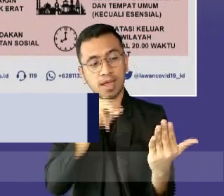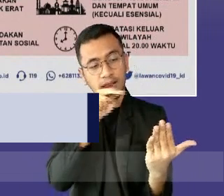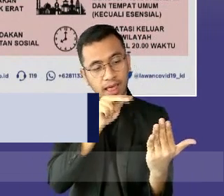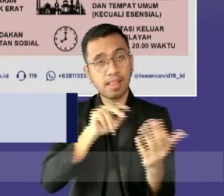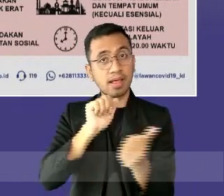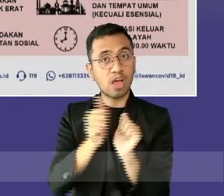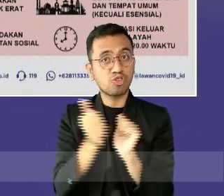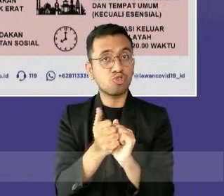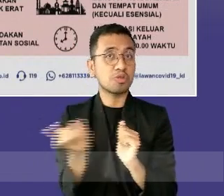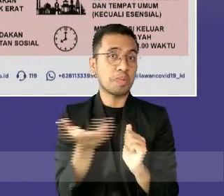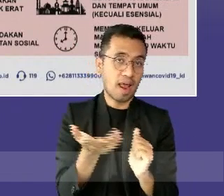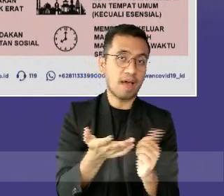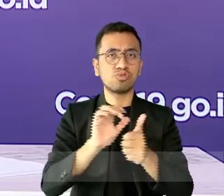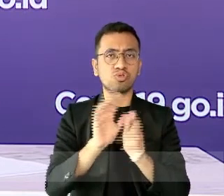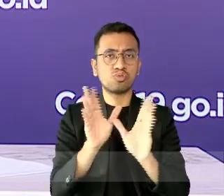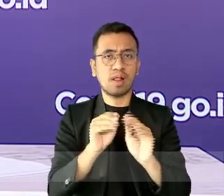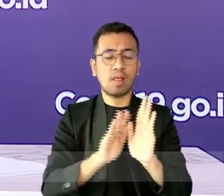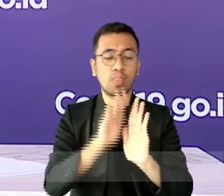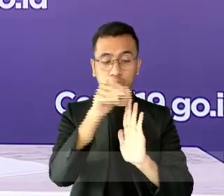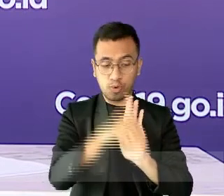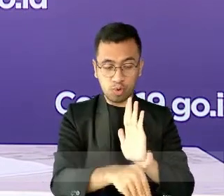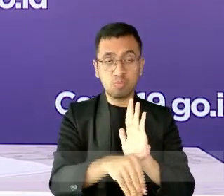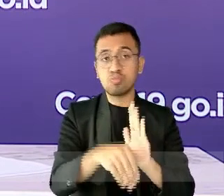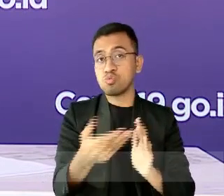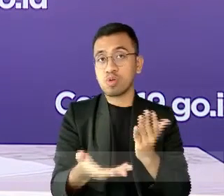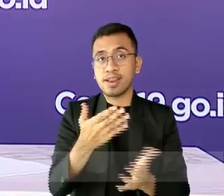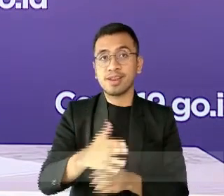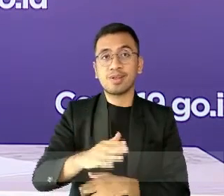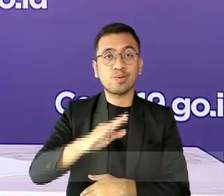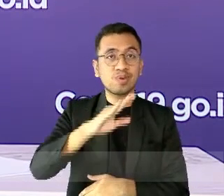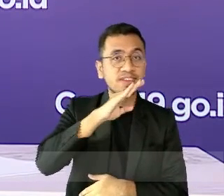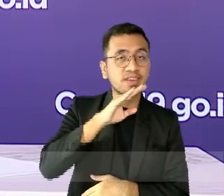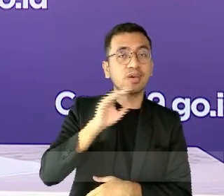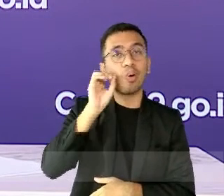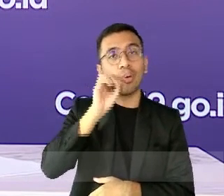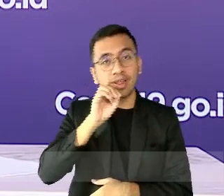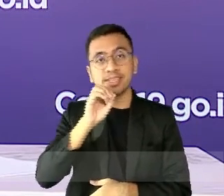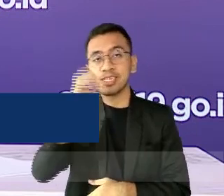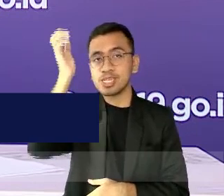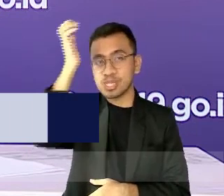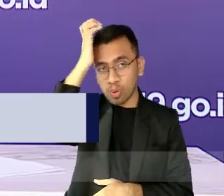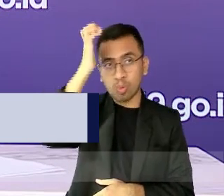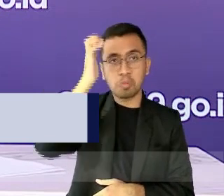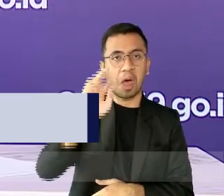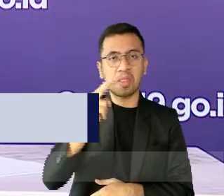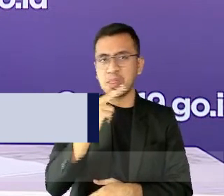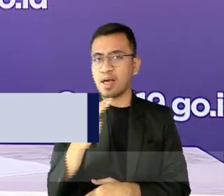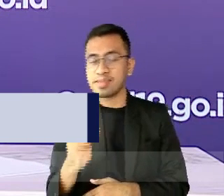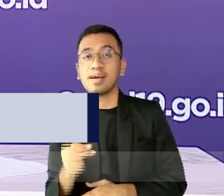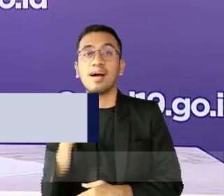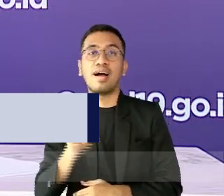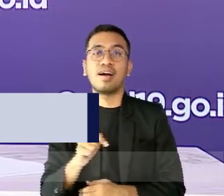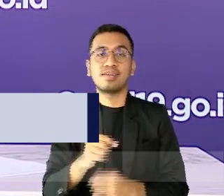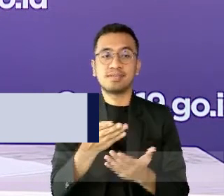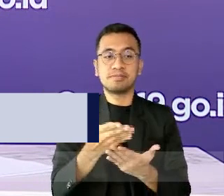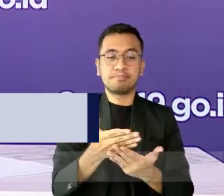juga mengalami kenaikan. Wiku mengapresiasi pemerintah atas jumlah zona resiko yang mengalami penurunan. Wiku juga mengingatkan